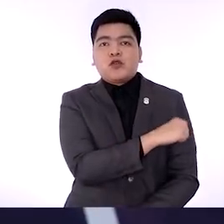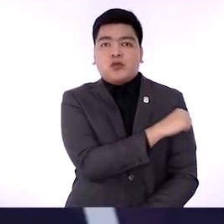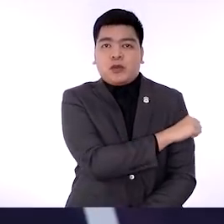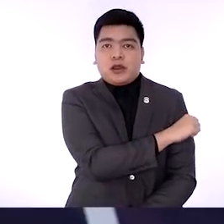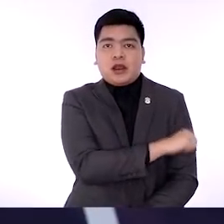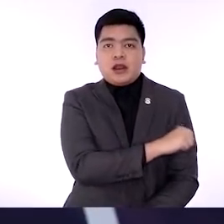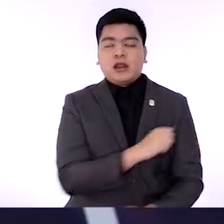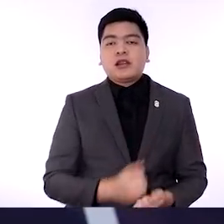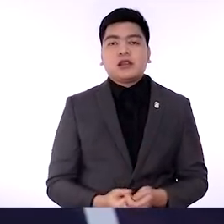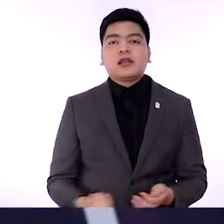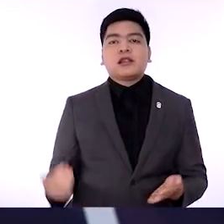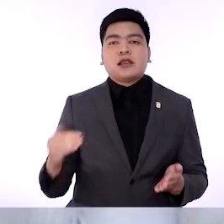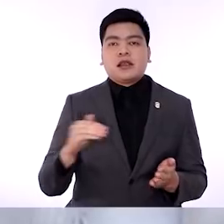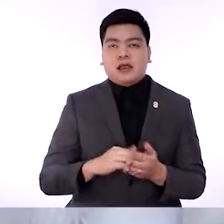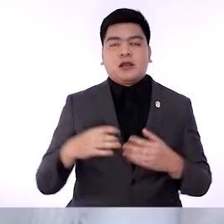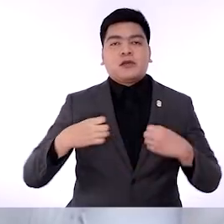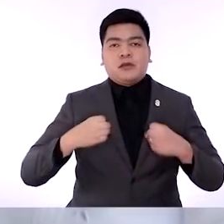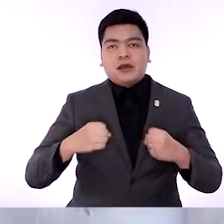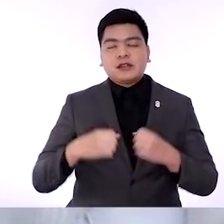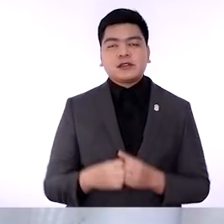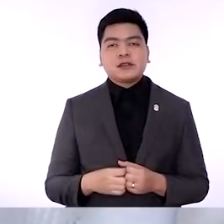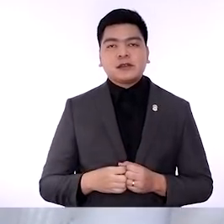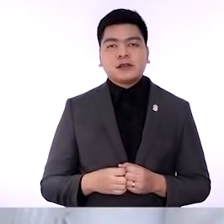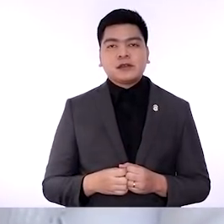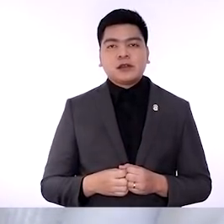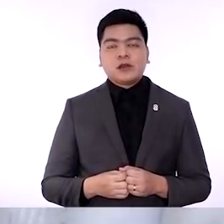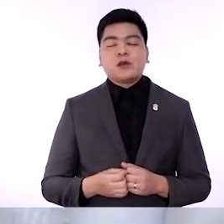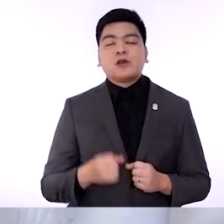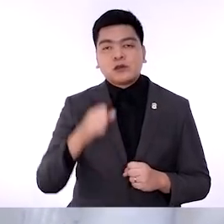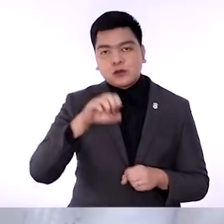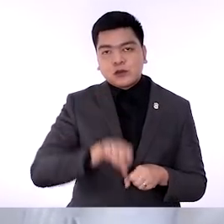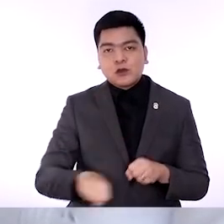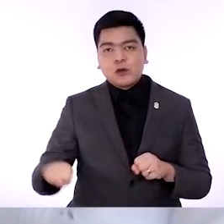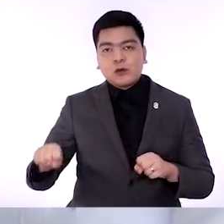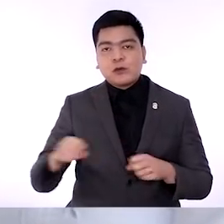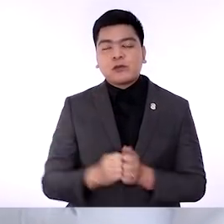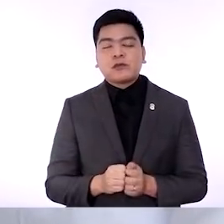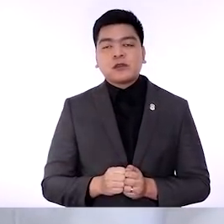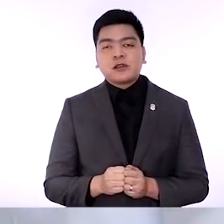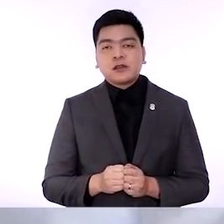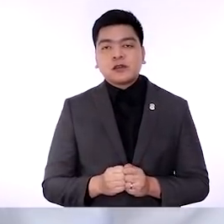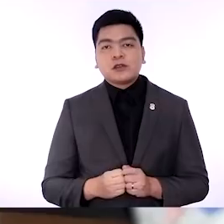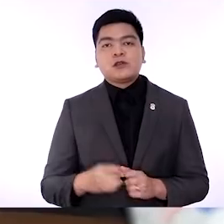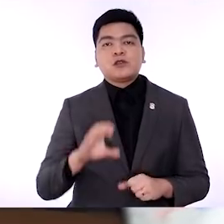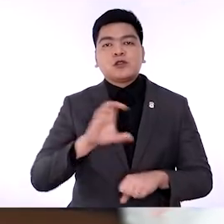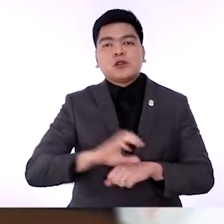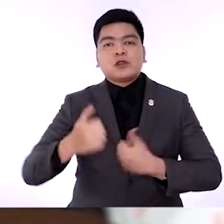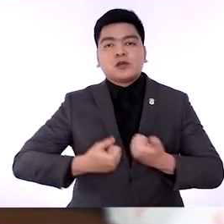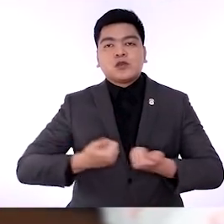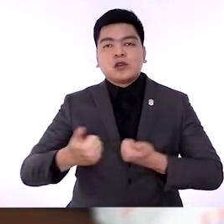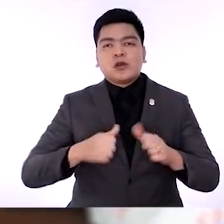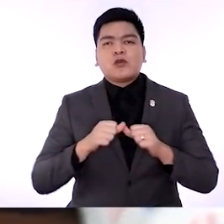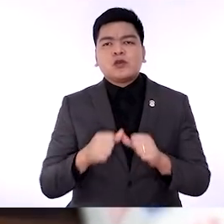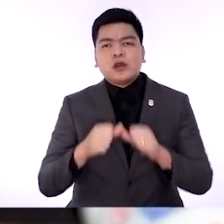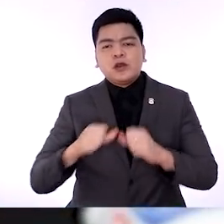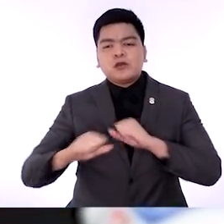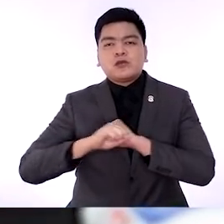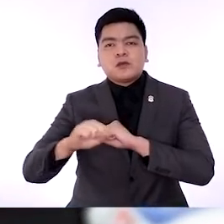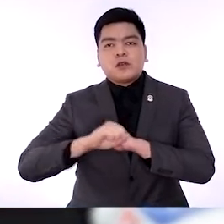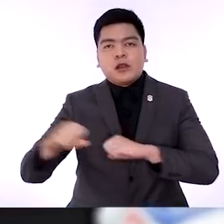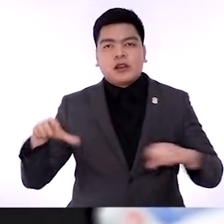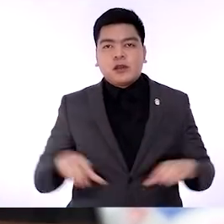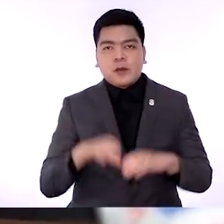ang kalakasan ng pangangatawan. Kaya naman ang pamamahala ng Iglesia ni Cristo ay patuloy na naglulunsad ng